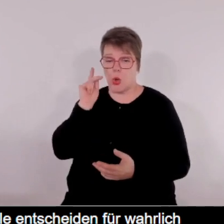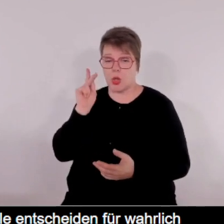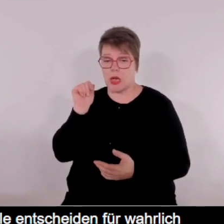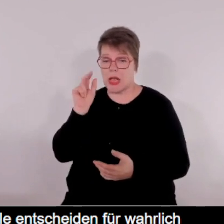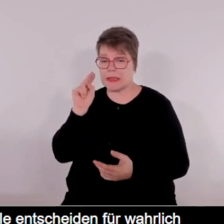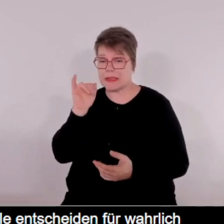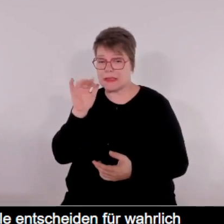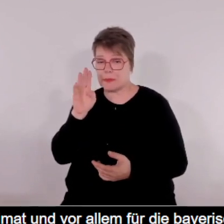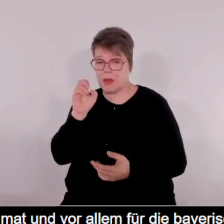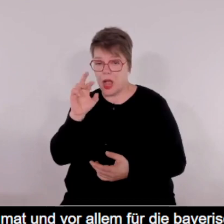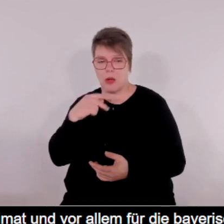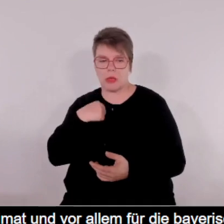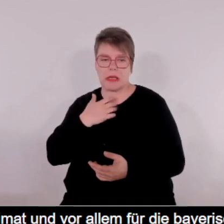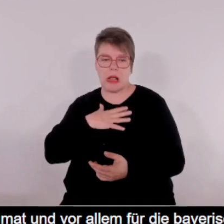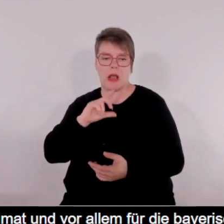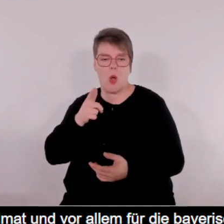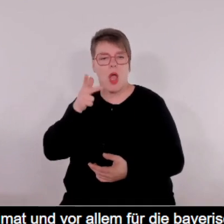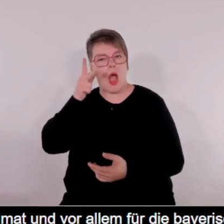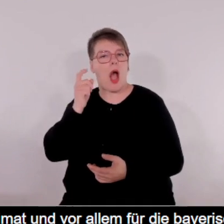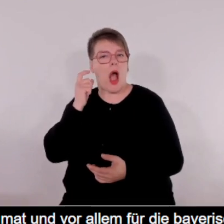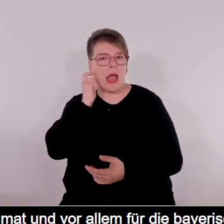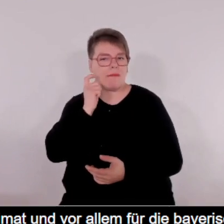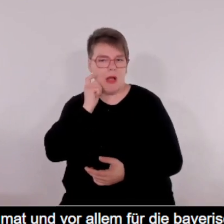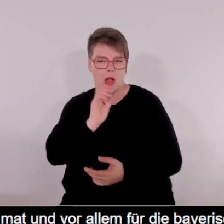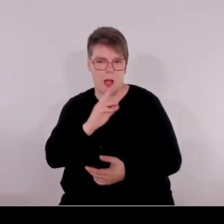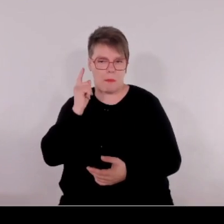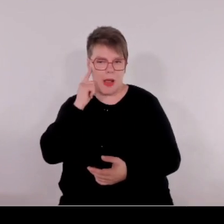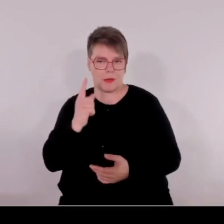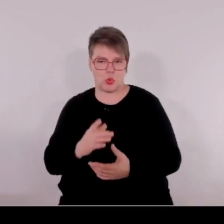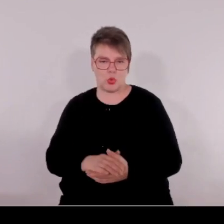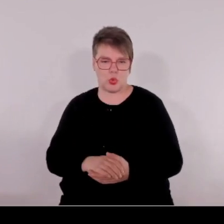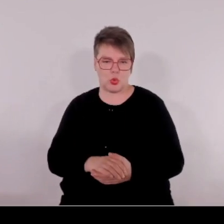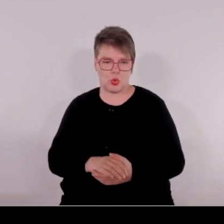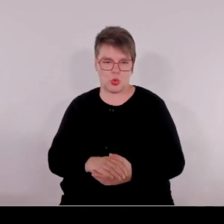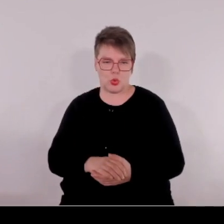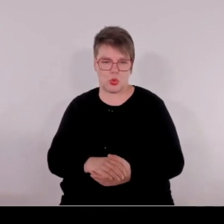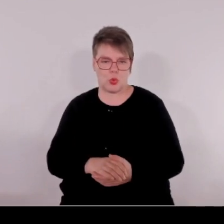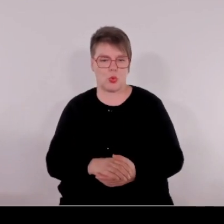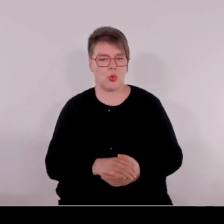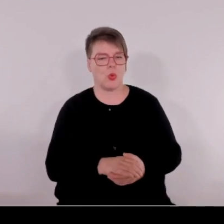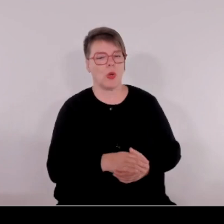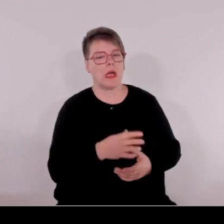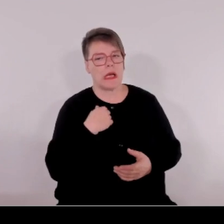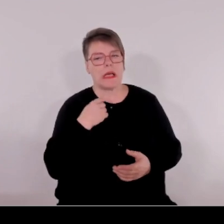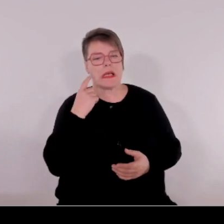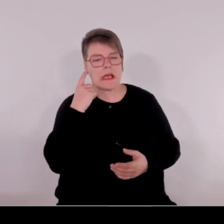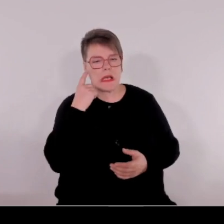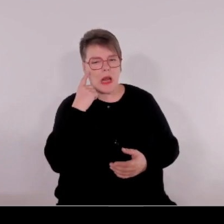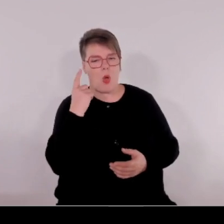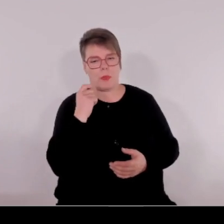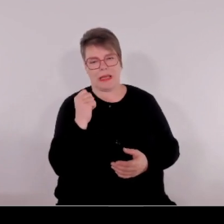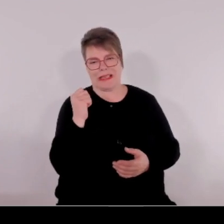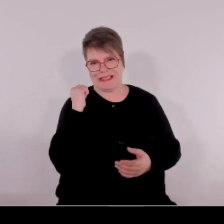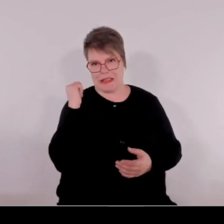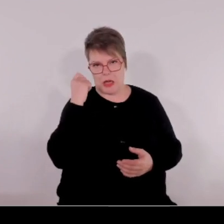Es darf keine faulen Kompromisse mehr geben. Man sieht, dass die Bundesregierung auf allen Feldern in den letzten zwei Jahren, vor allem